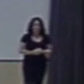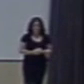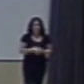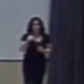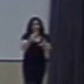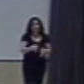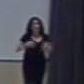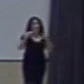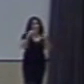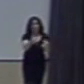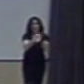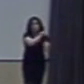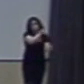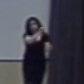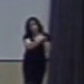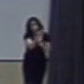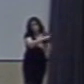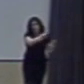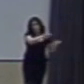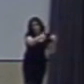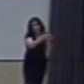arribat els anys